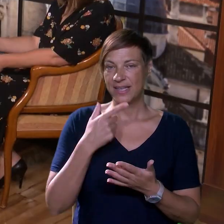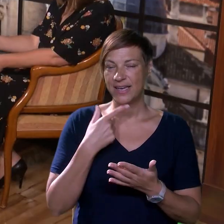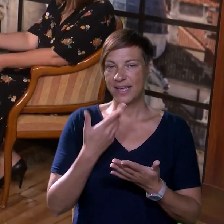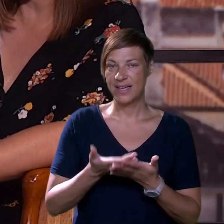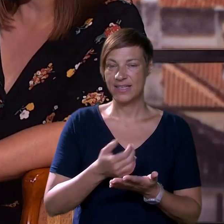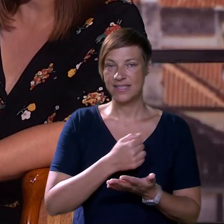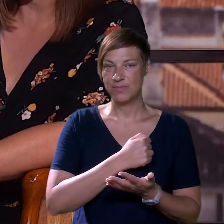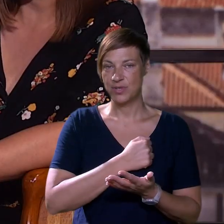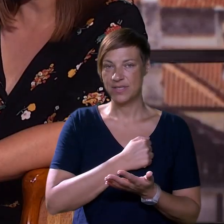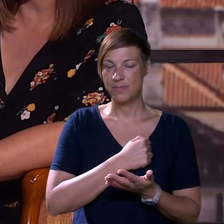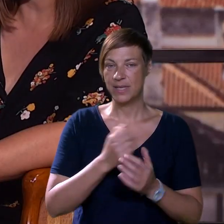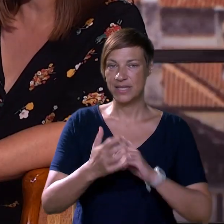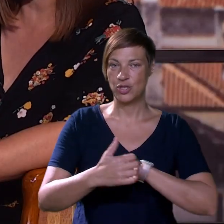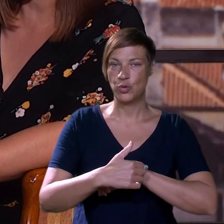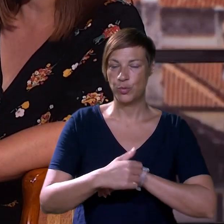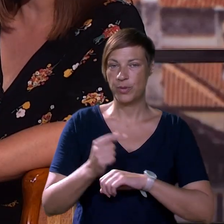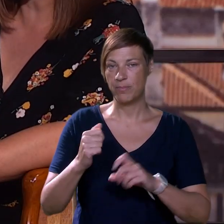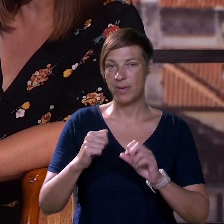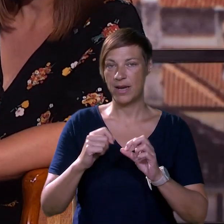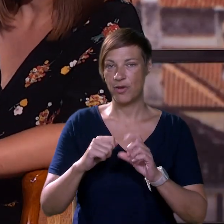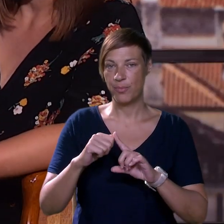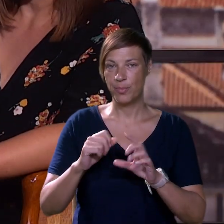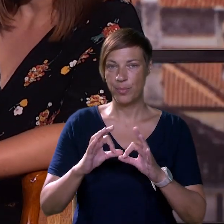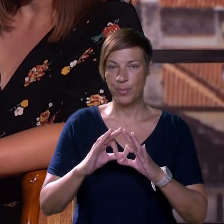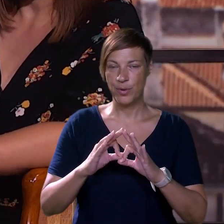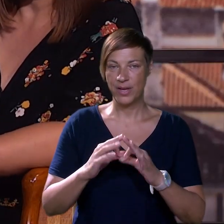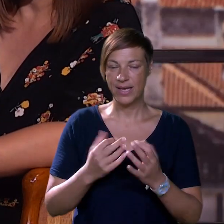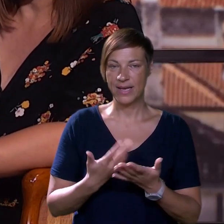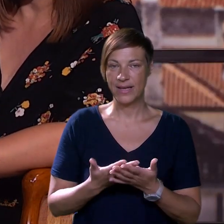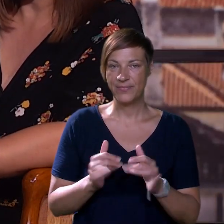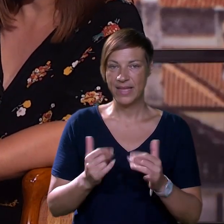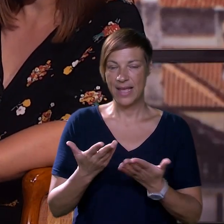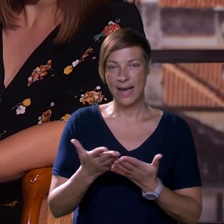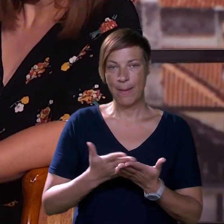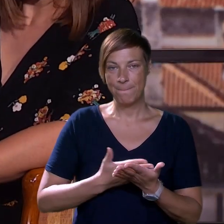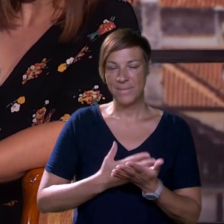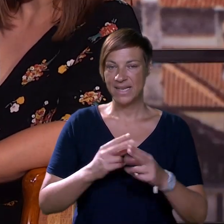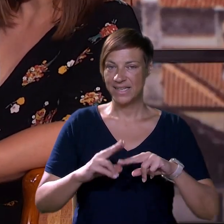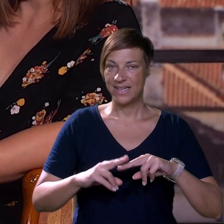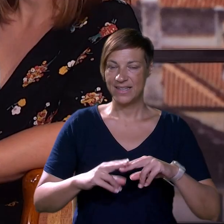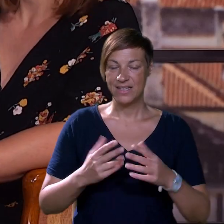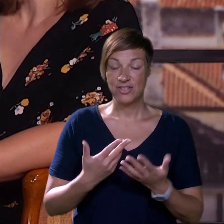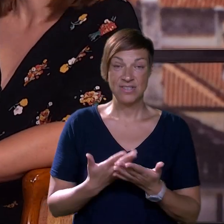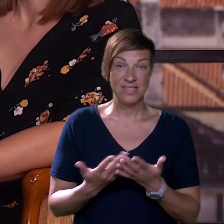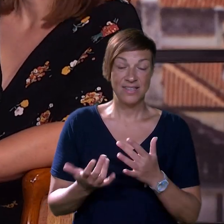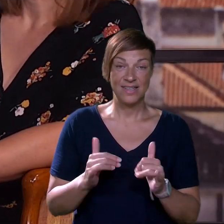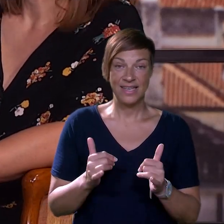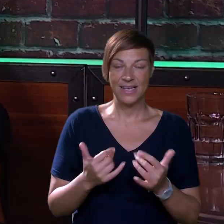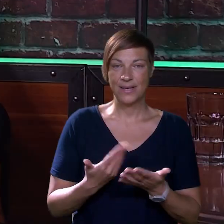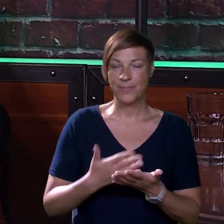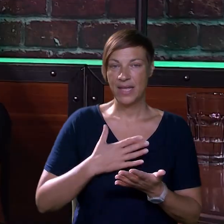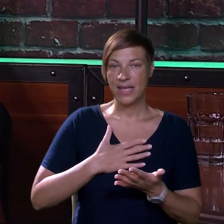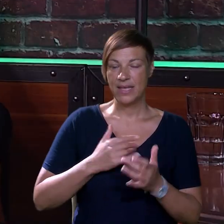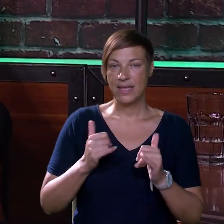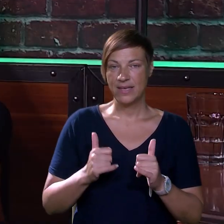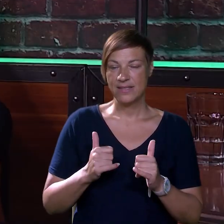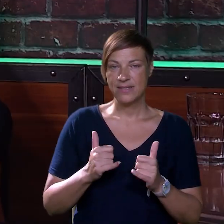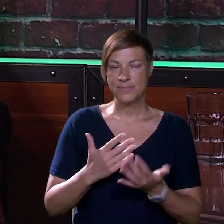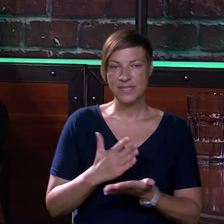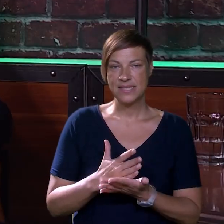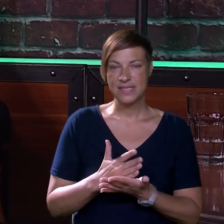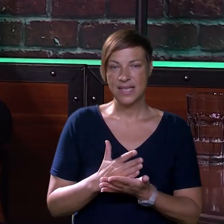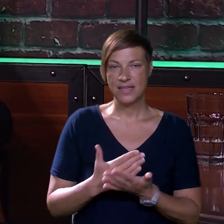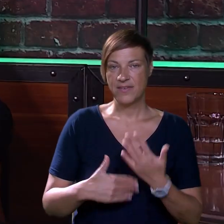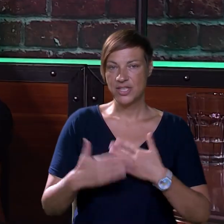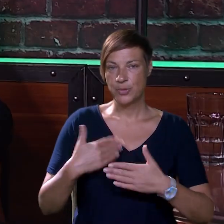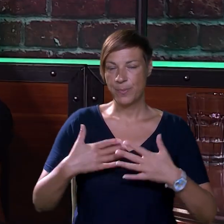rekli smo Split, pa je onda bio Dubrovnik, malo i Boka. Je li planirate možda... Pa dobro, ja sam sad već